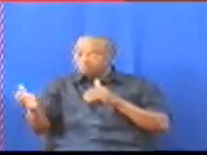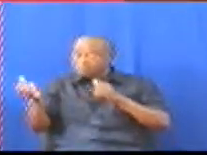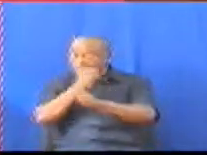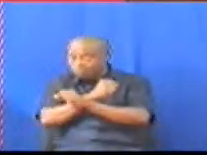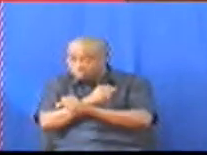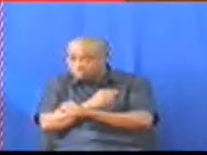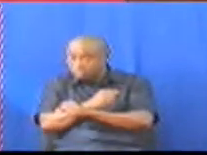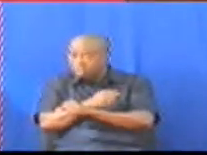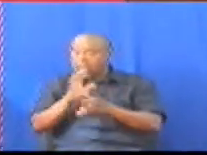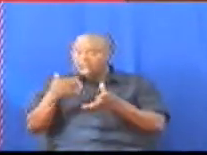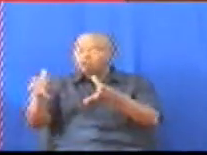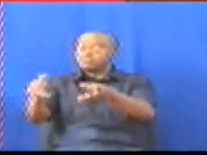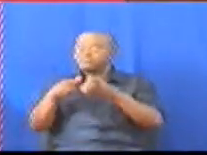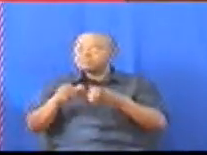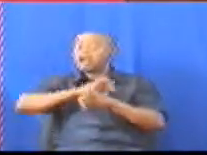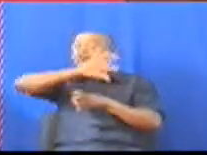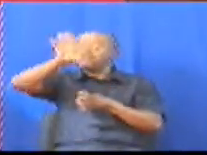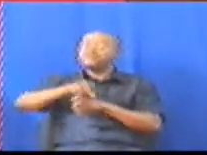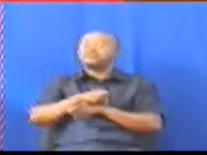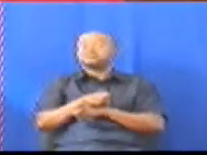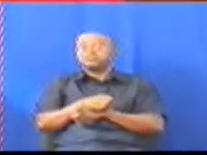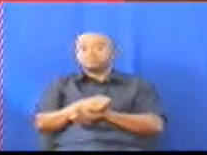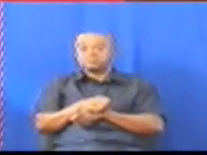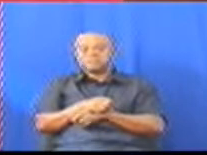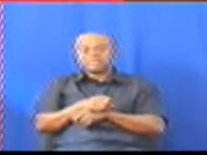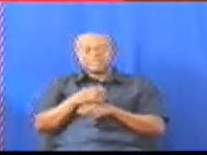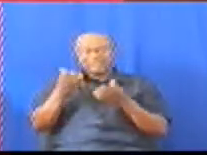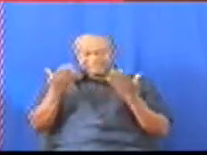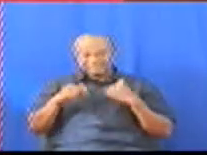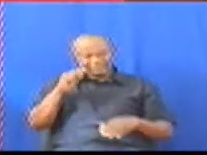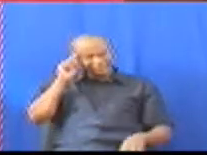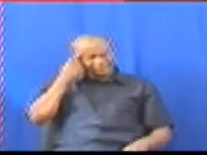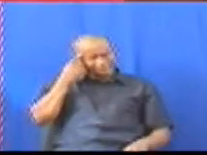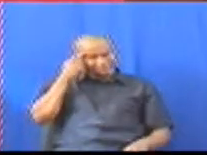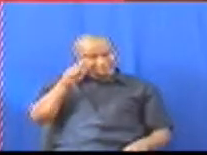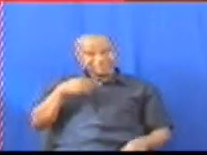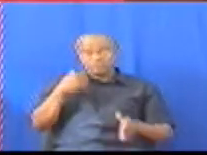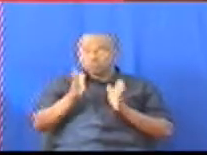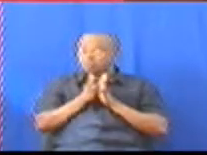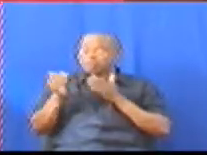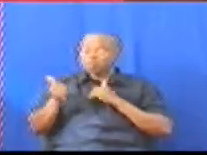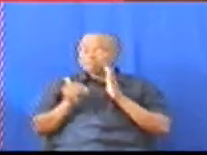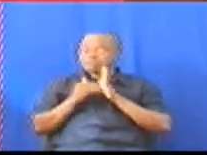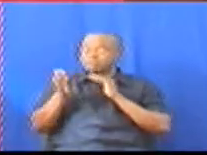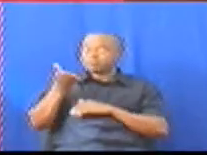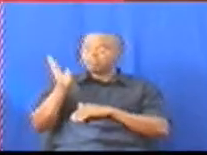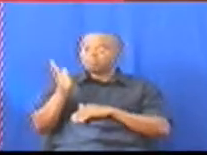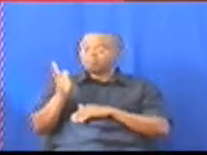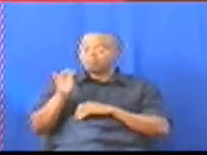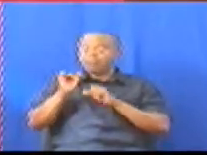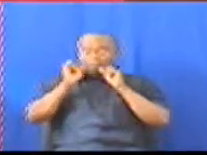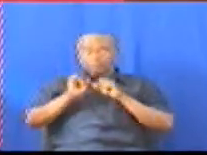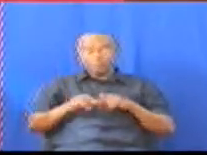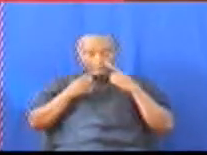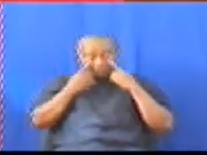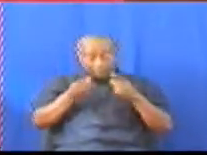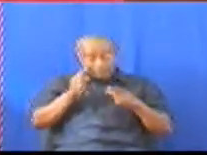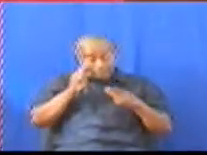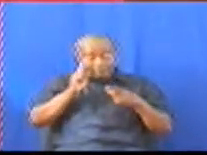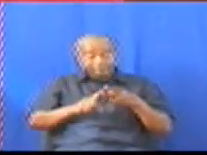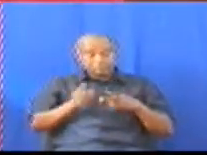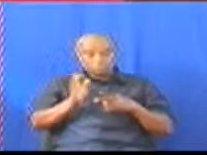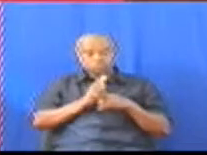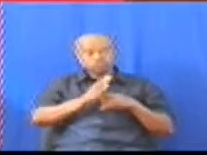au kavyote. Kwa mimi niko nafikiri kwamba mheshimiwa naibu spika, tumuombe mwanasheria wa serikali akae sawa tena kuangalia hizo faini